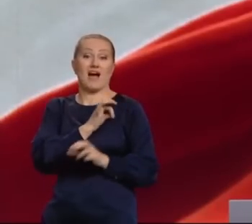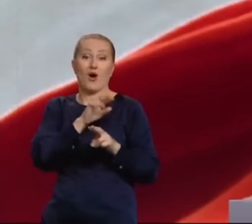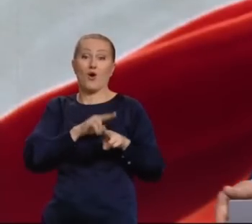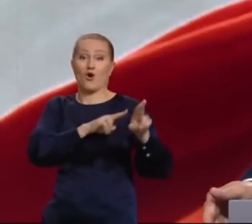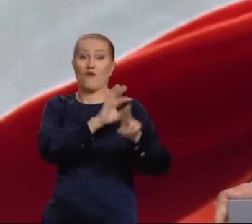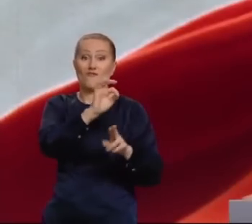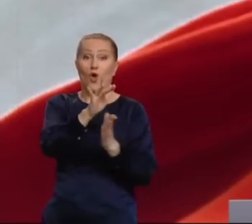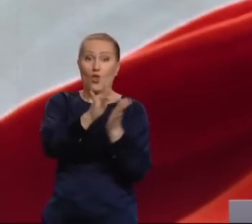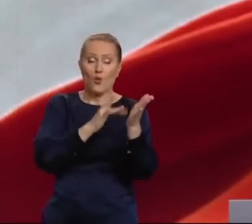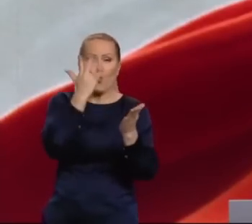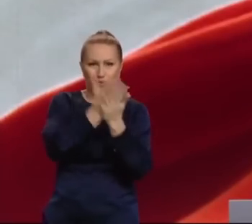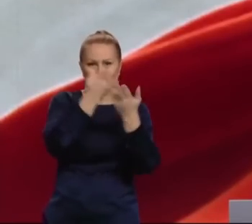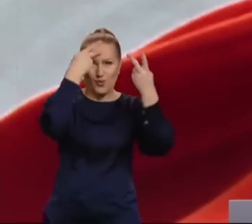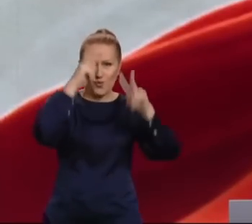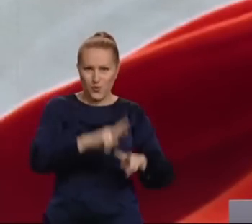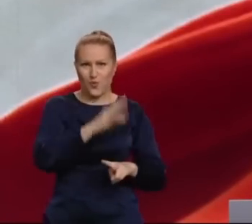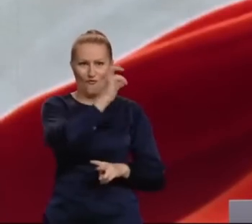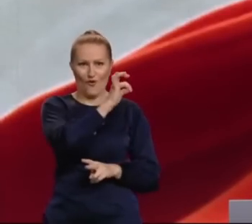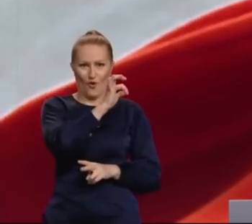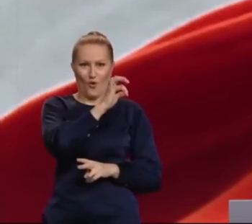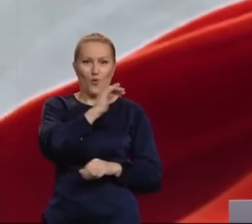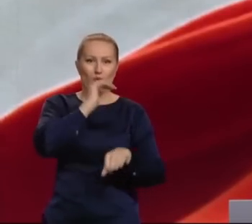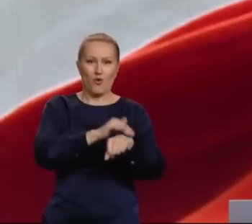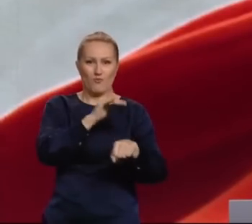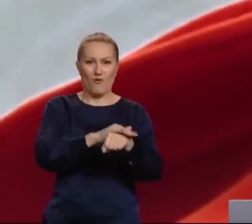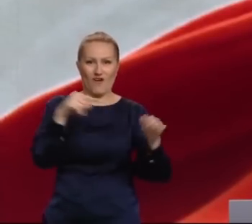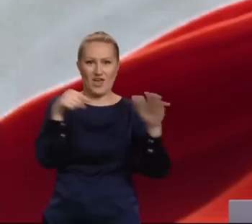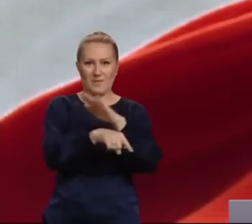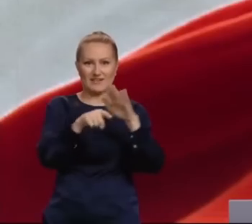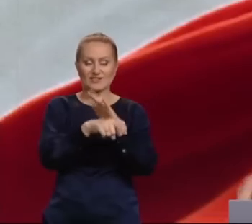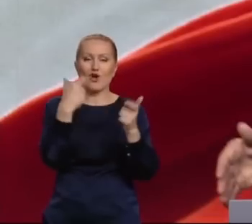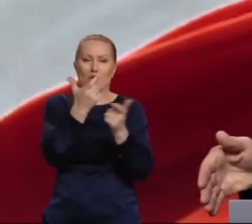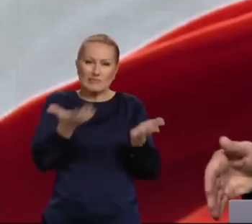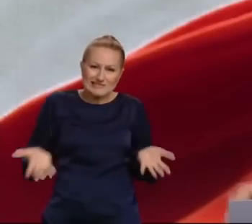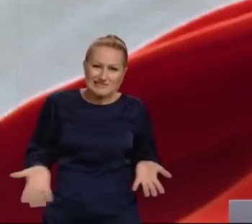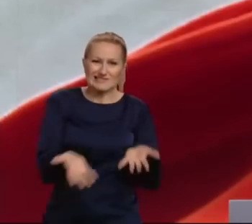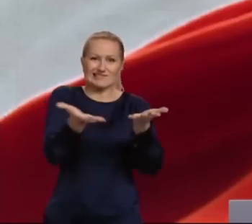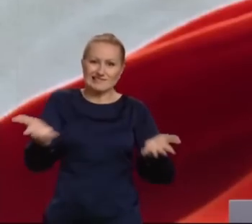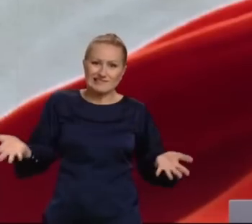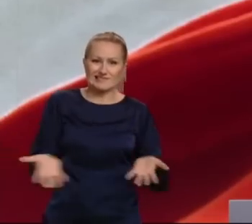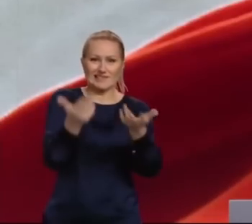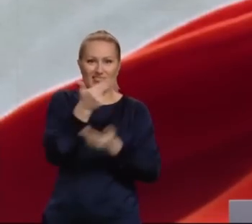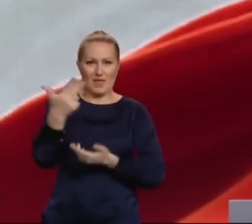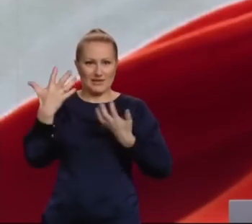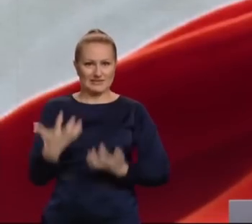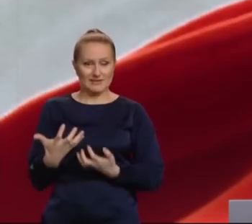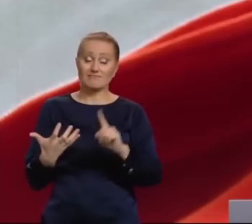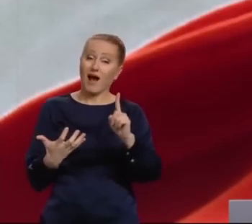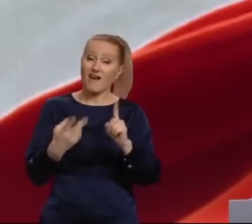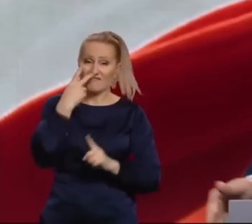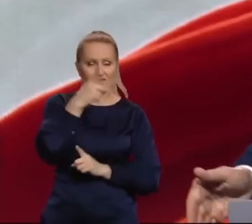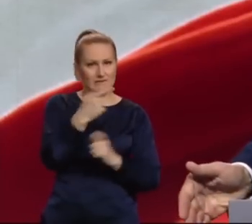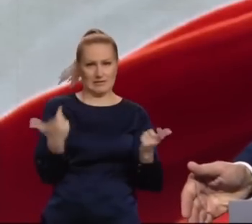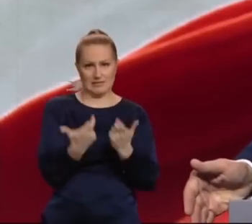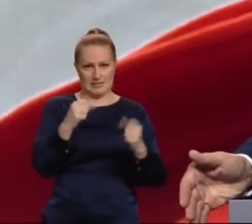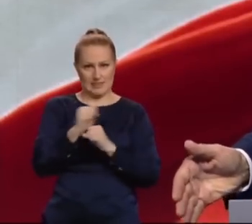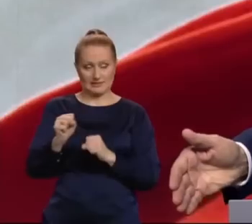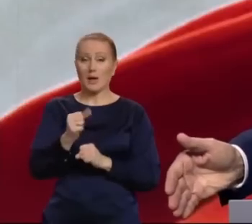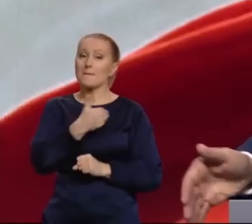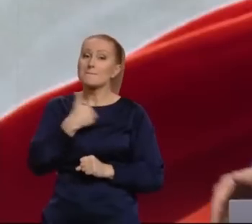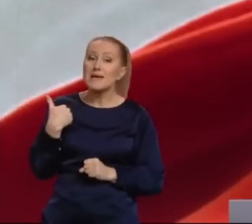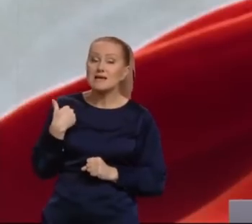przyjmuje pakt migracyjny przez tym paktem do przodu. Niestety jest to bardzo groźne. My